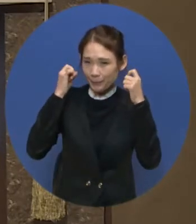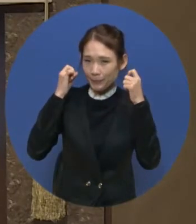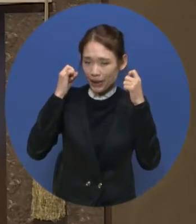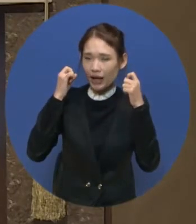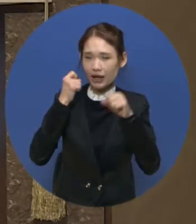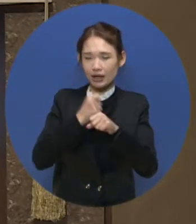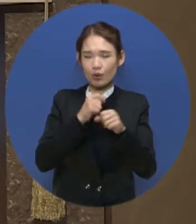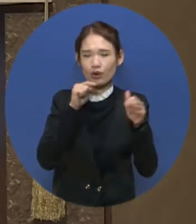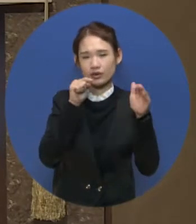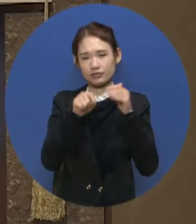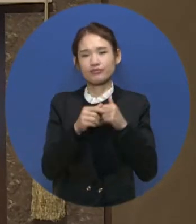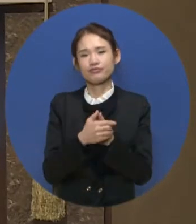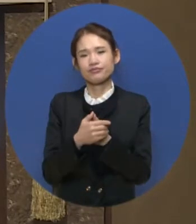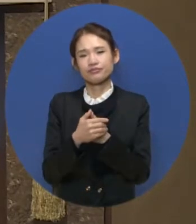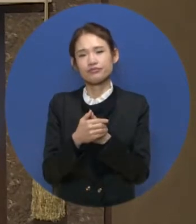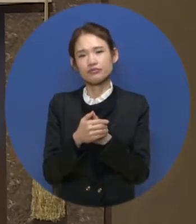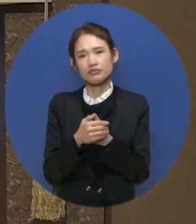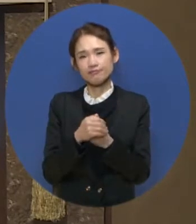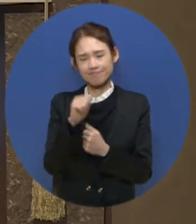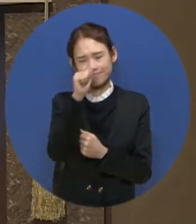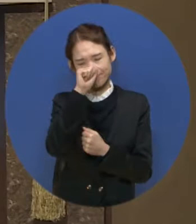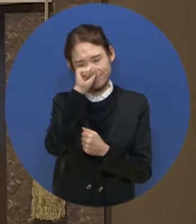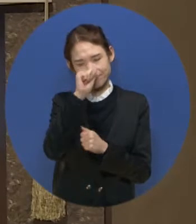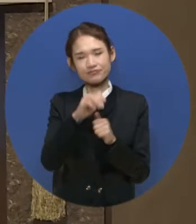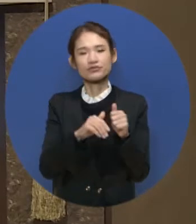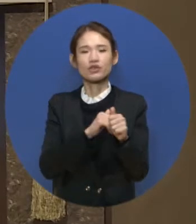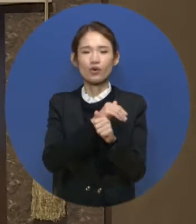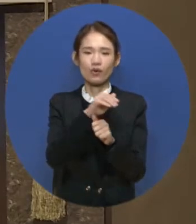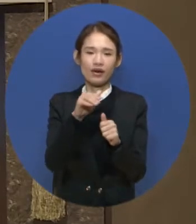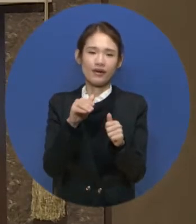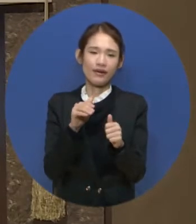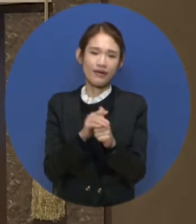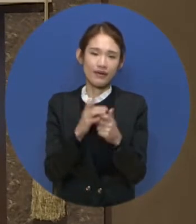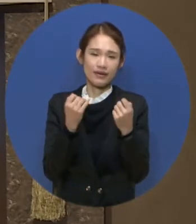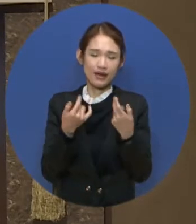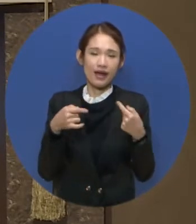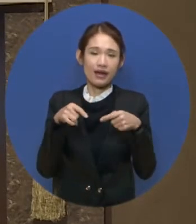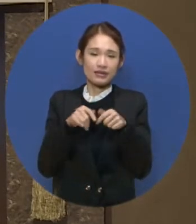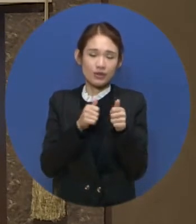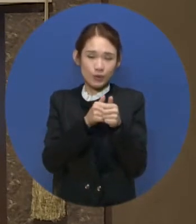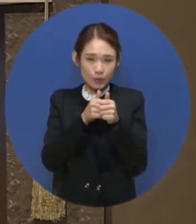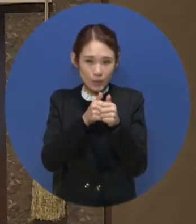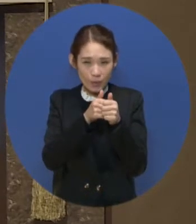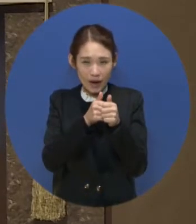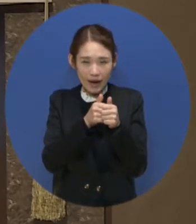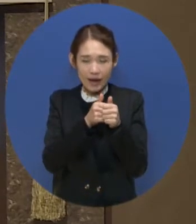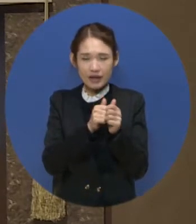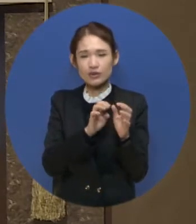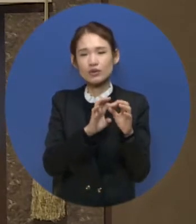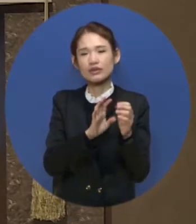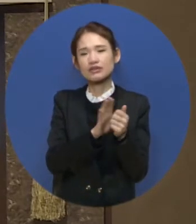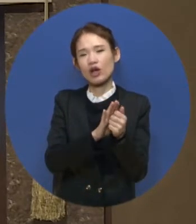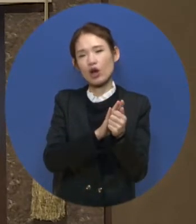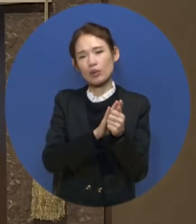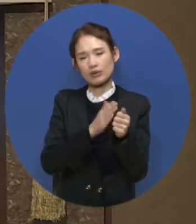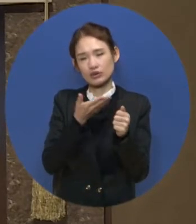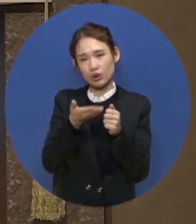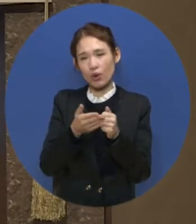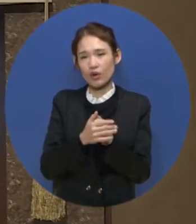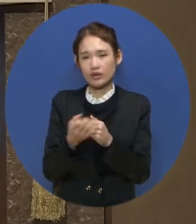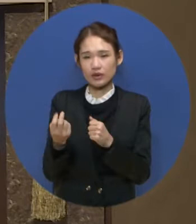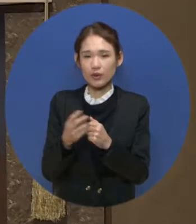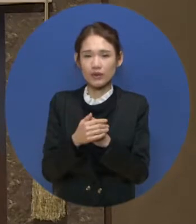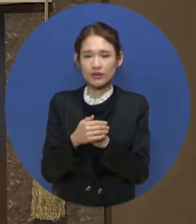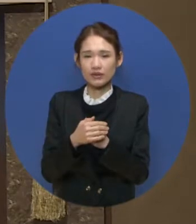이제 그분이 이렇게 좀 좋아하는 환경 이런 쪽에 같이 동행하면서 서비스를 주기도 하고 네. 특히